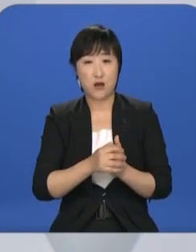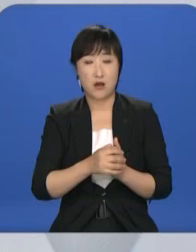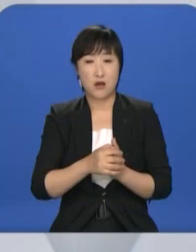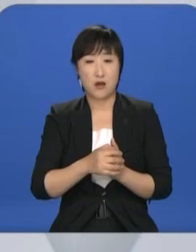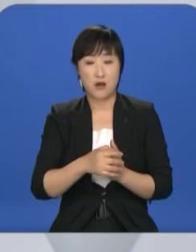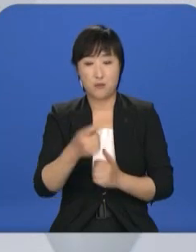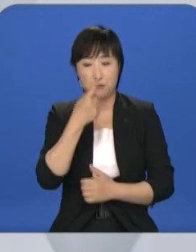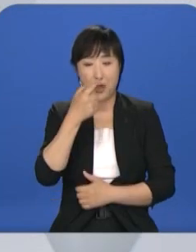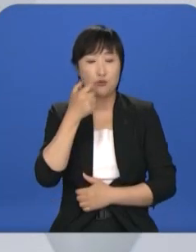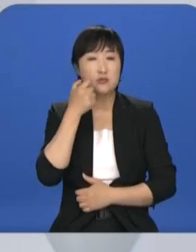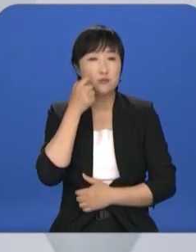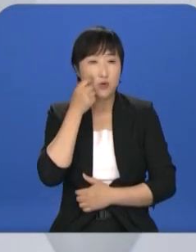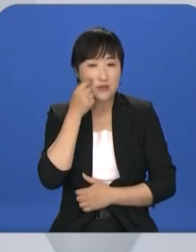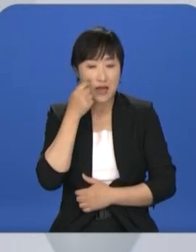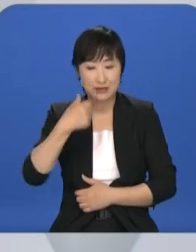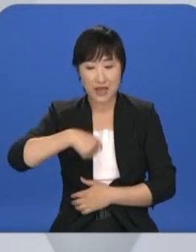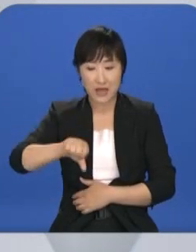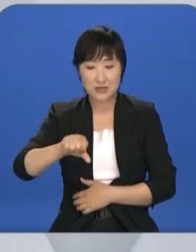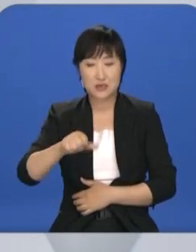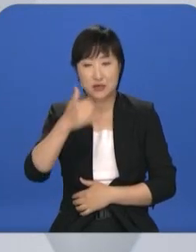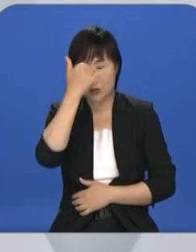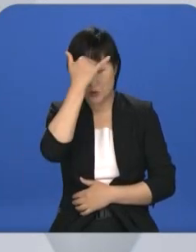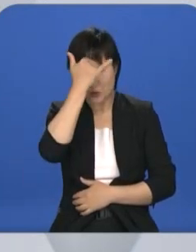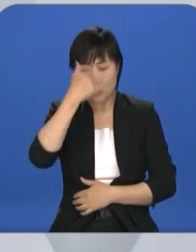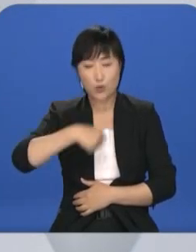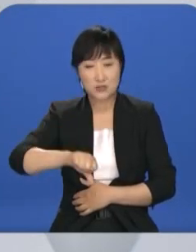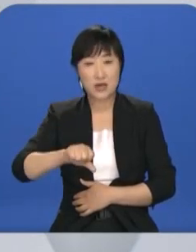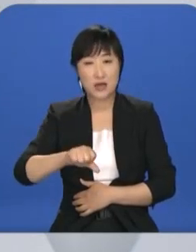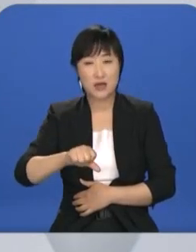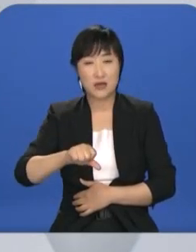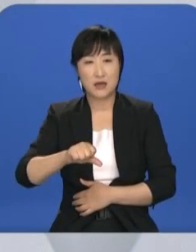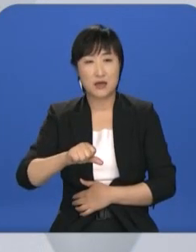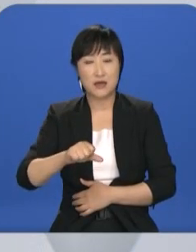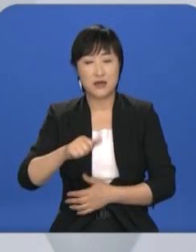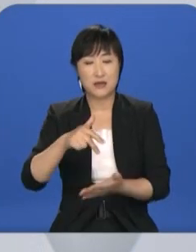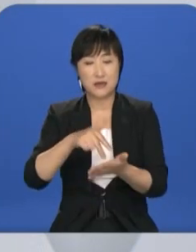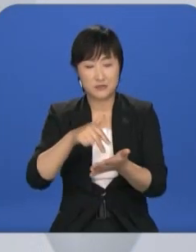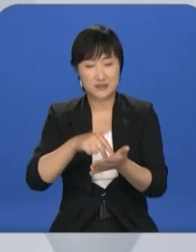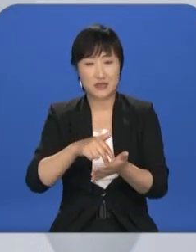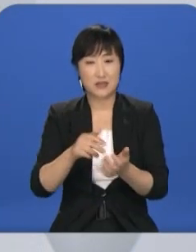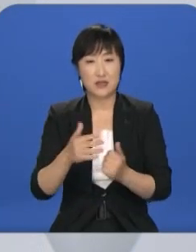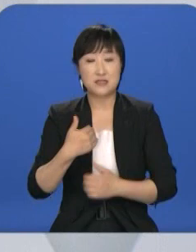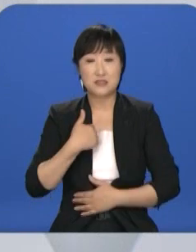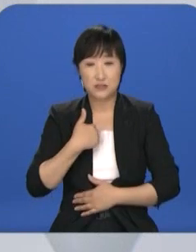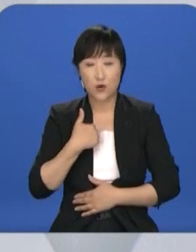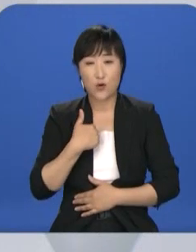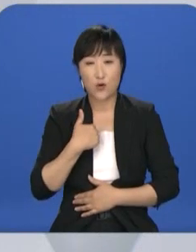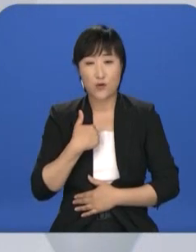못 배운 아들이 효자 노릇한다는 옛날 말이 있습니다. 저 김희수